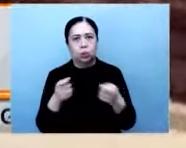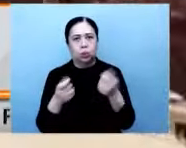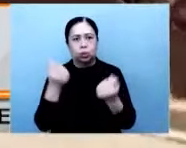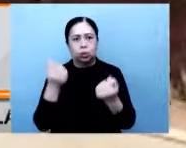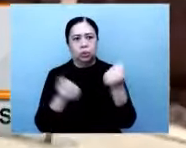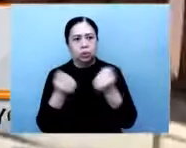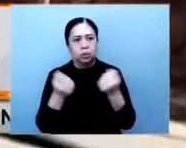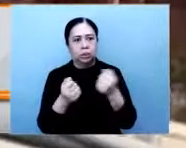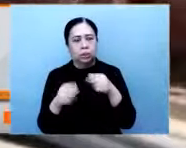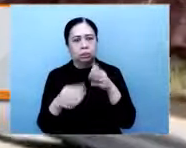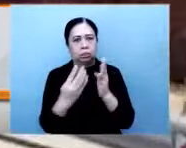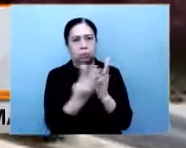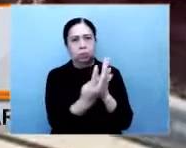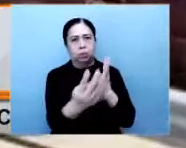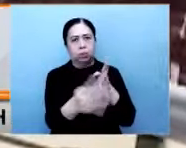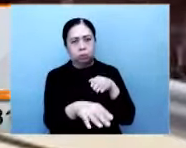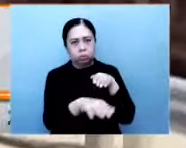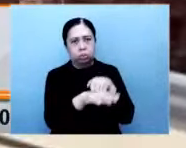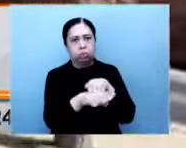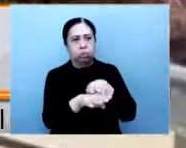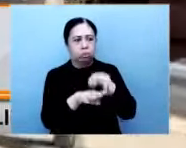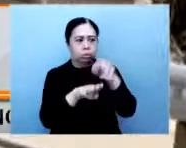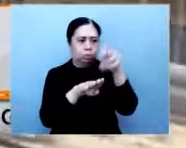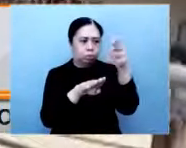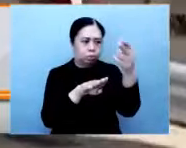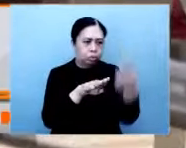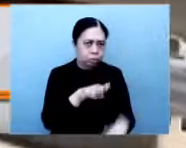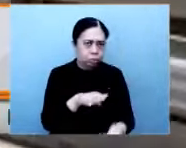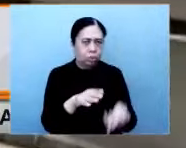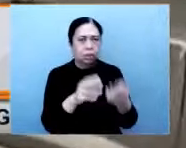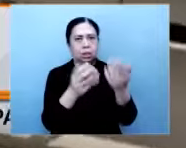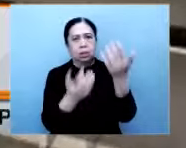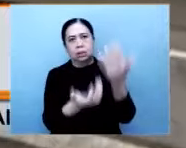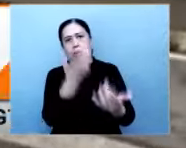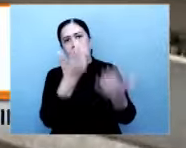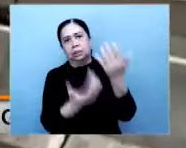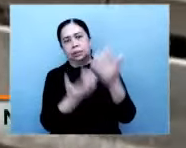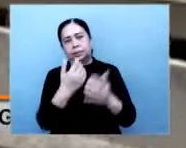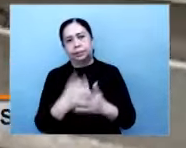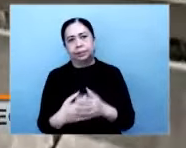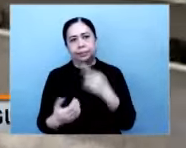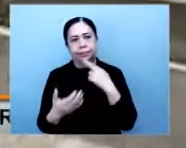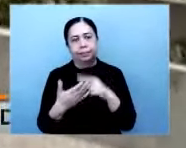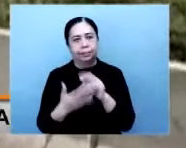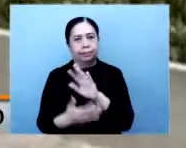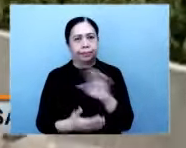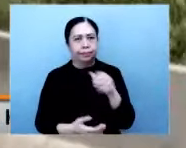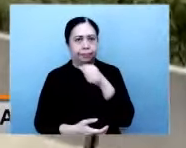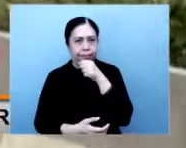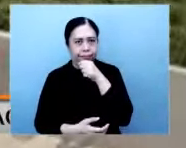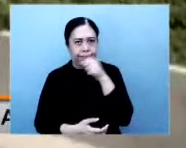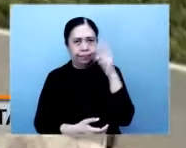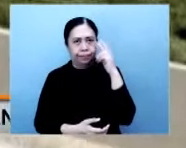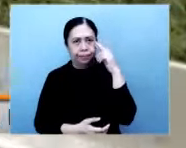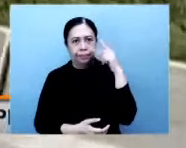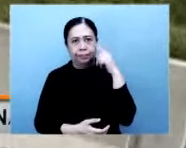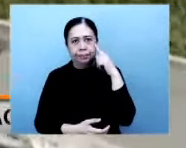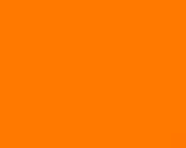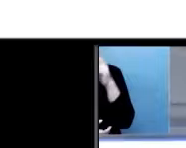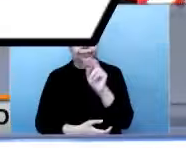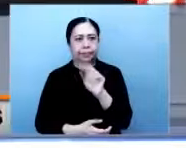sa barrier ng tulay, nahulog sa bangin at nasunog. Nagbabalita mula sa Frontline, Rainiel Pawid, News